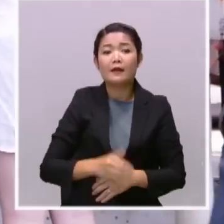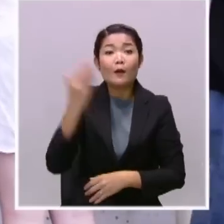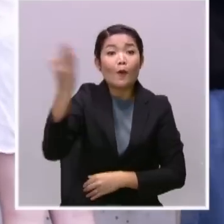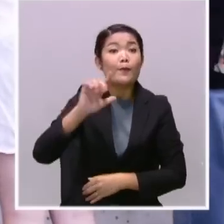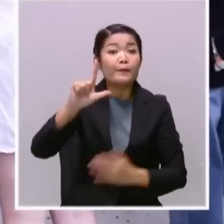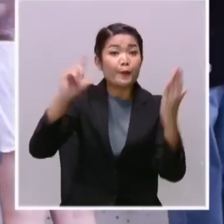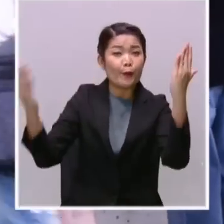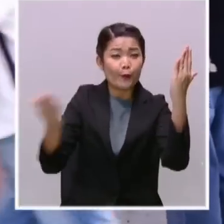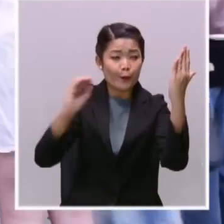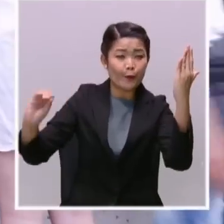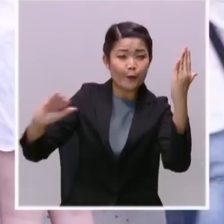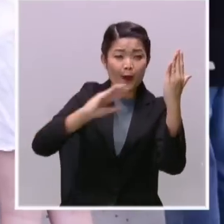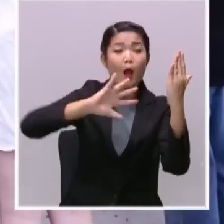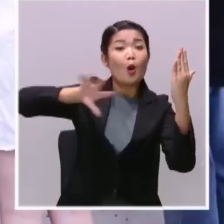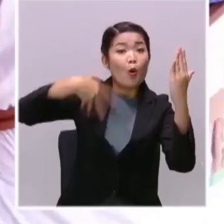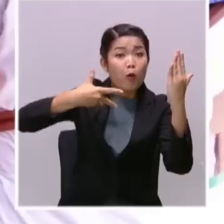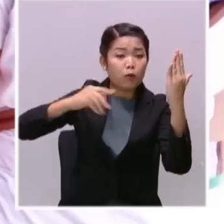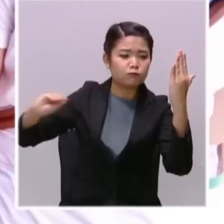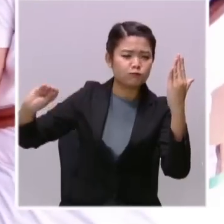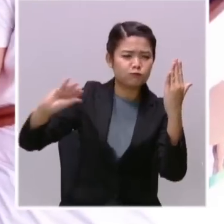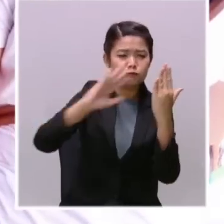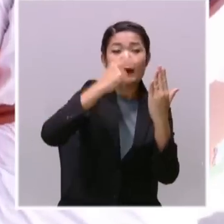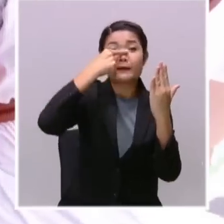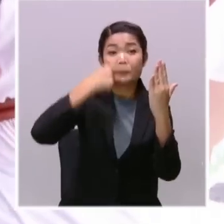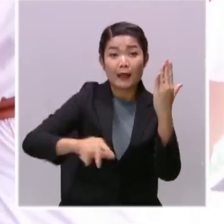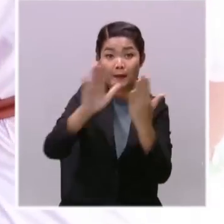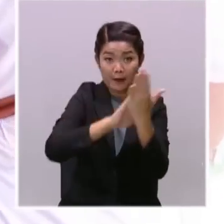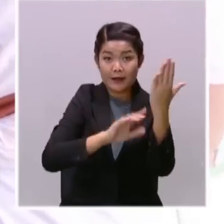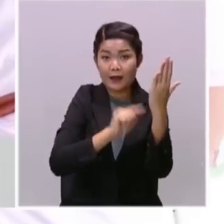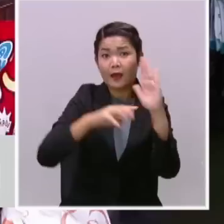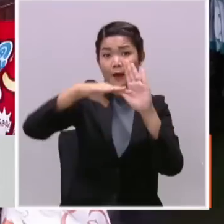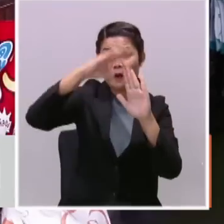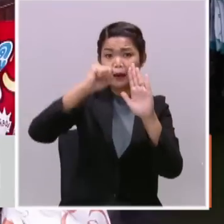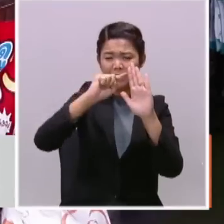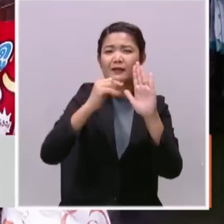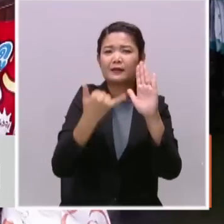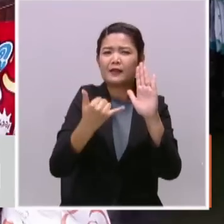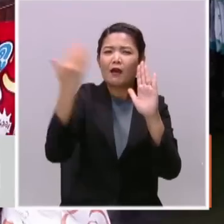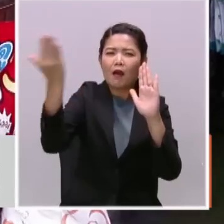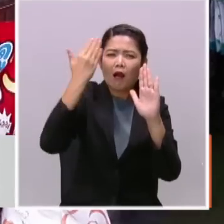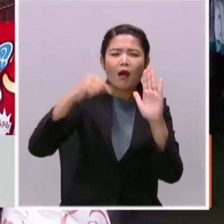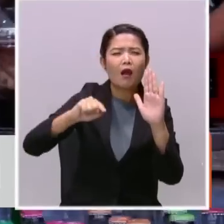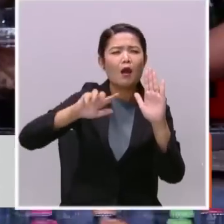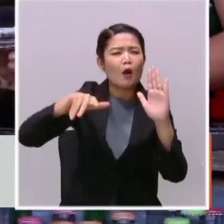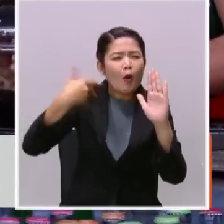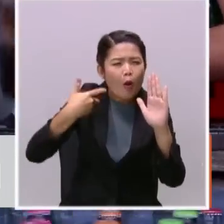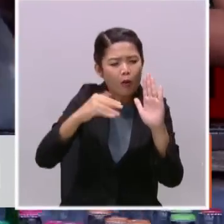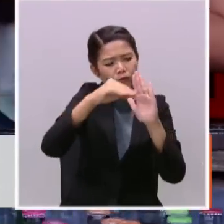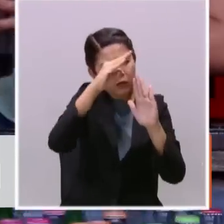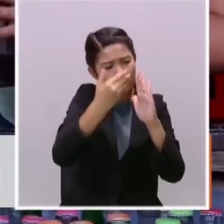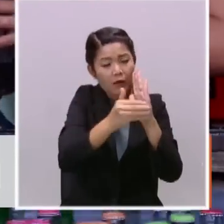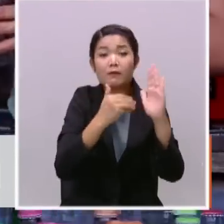เนื่องจากความร้อน ปกคลุมประเทศไยตอนบนลักษณะเช่นนี้ค่ ทำให้ประเทศไยตอนบนมอากาศร้อนโดยทั่วไป